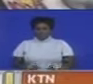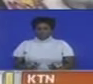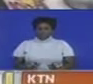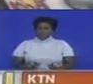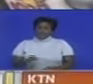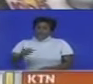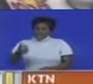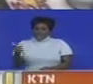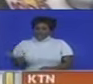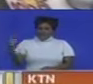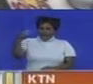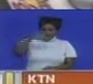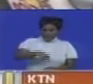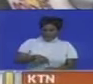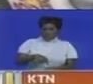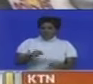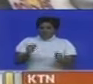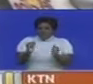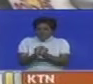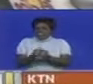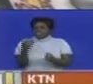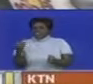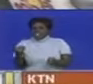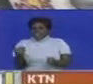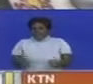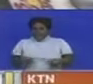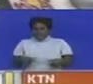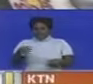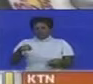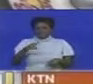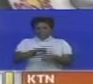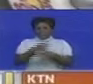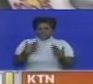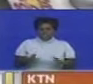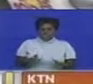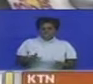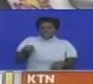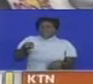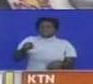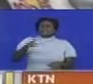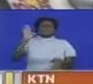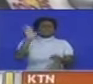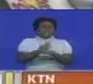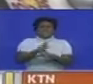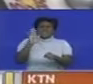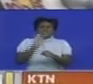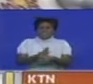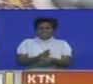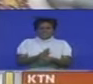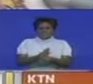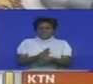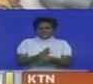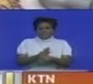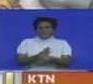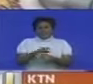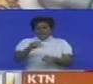ambao walikuja na watoto wakiwa hai, hatutapoteza hata mmoja. Kwa sababu wamekuwa wengi zaidi,